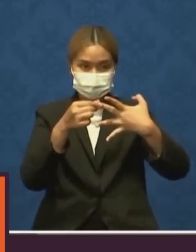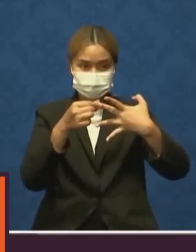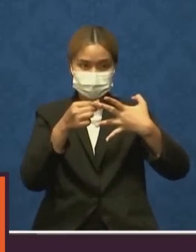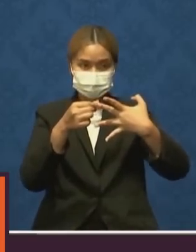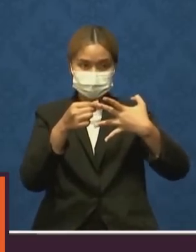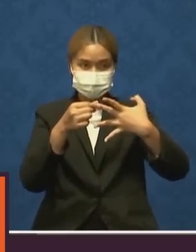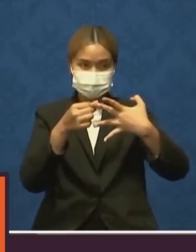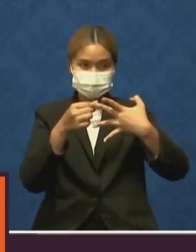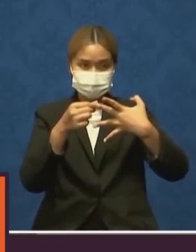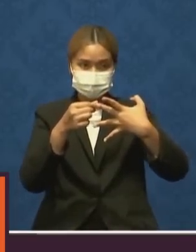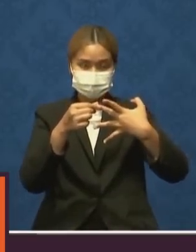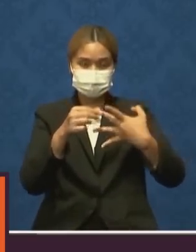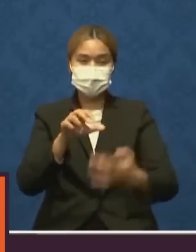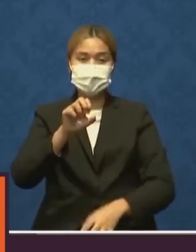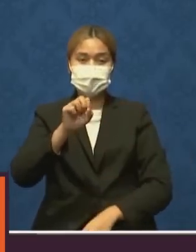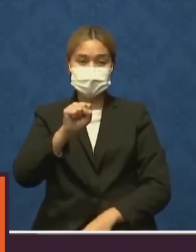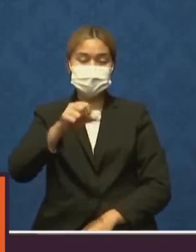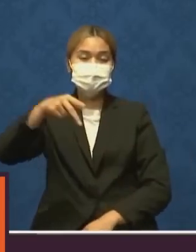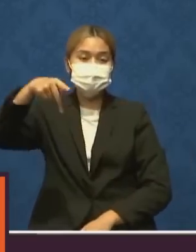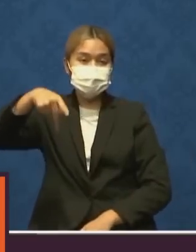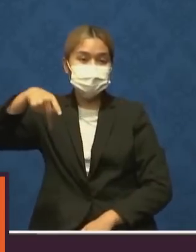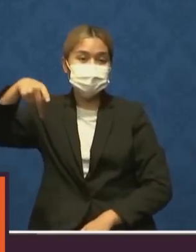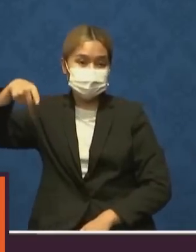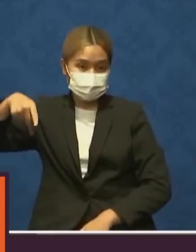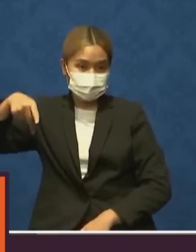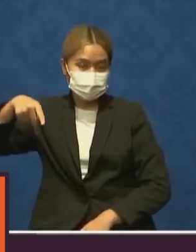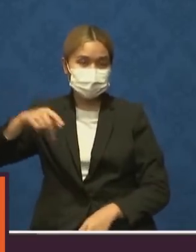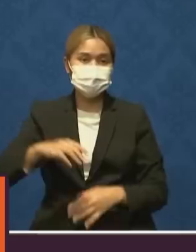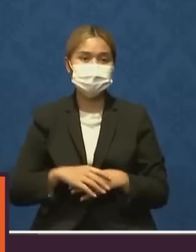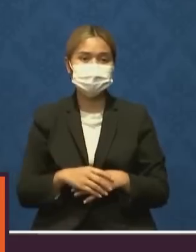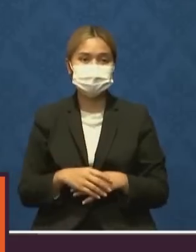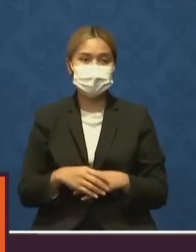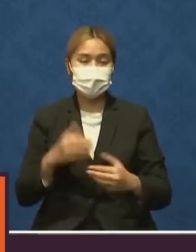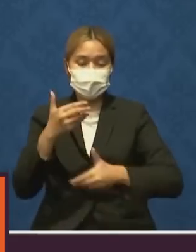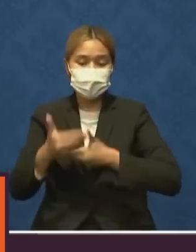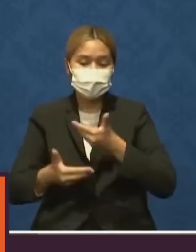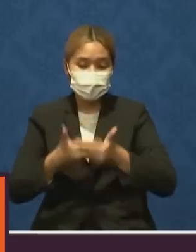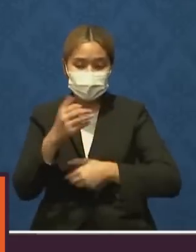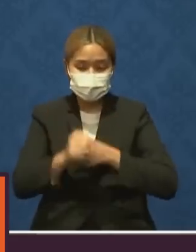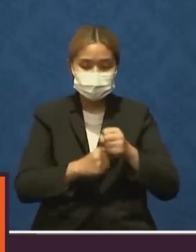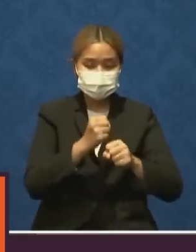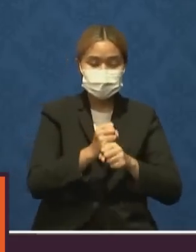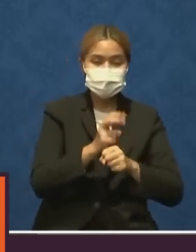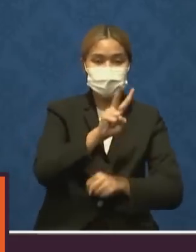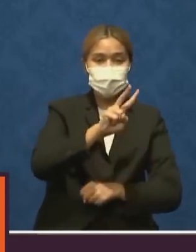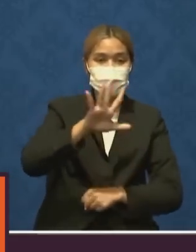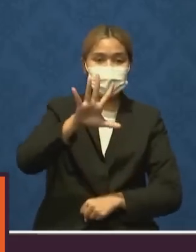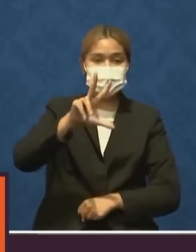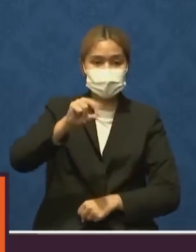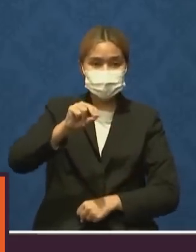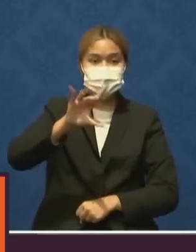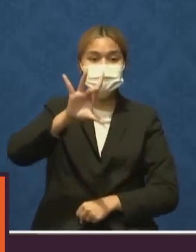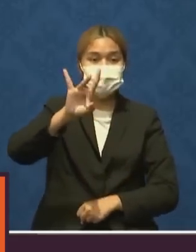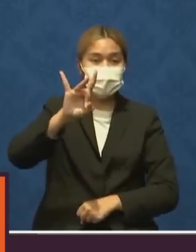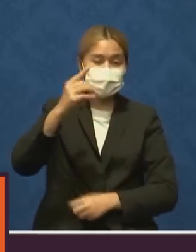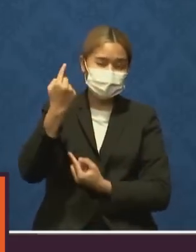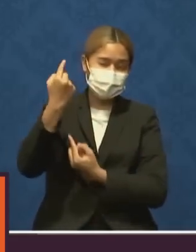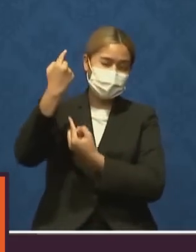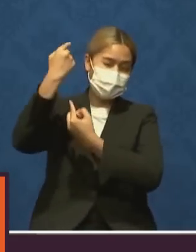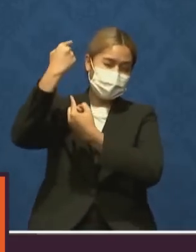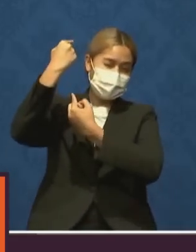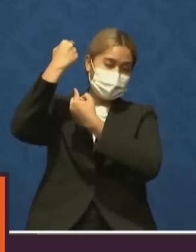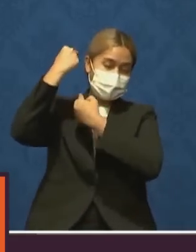นึครัวัไฟาไผลิเนี่ยเขาทำสัญญาซือขาย SPPมาตแต่ปี 38 แล้วดันแล้เยมักจะเริ่มมี